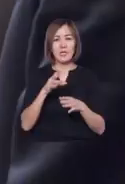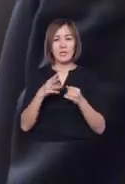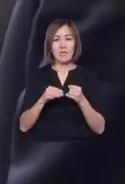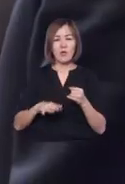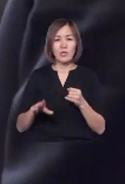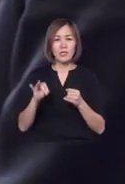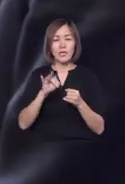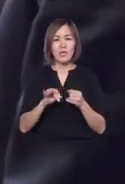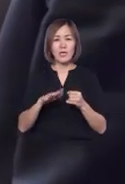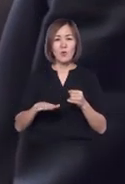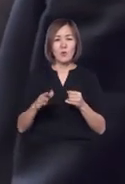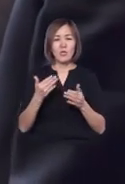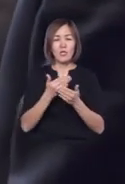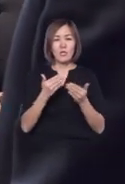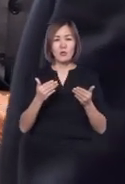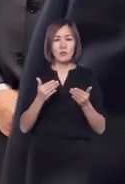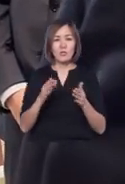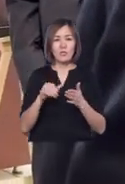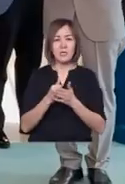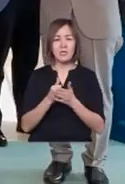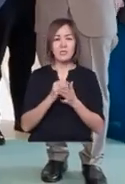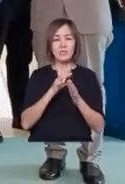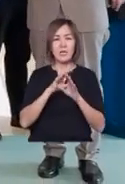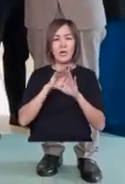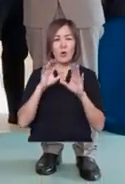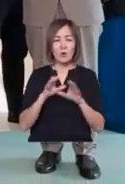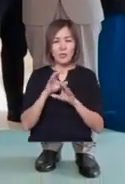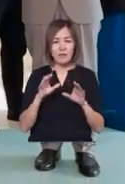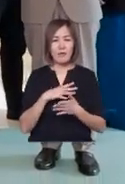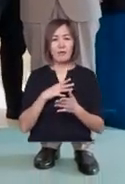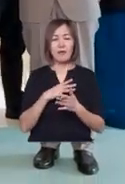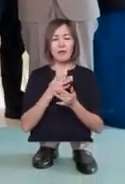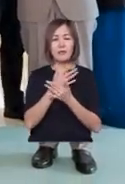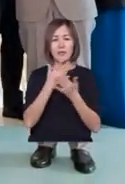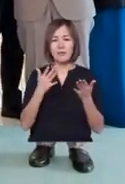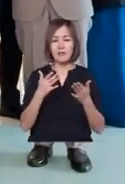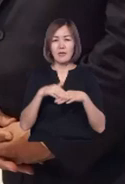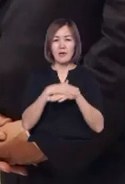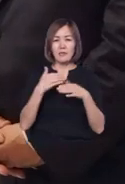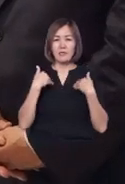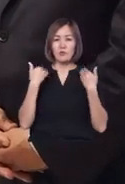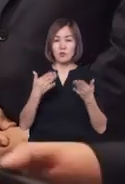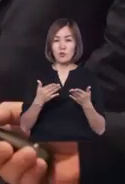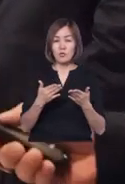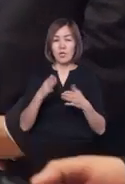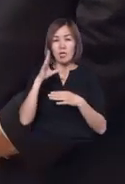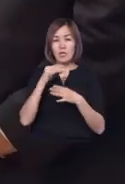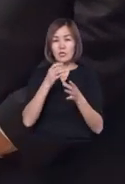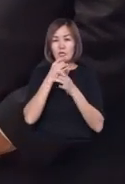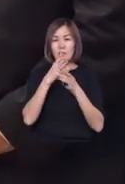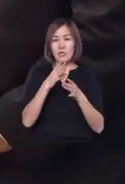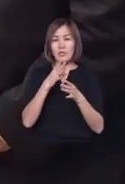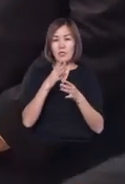Онда Кеген аудандық тарихи-өлкетану музейінің негізгі қорында сақталған заттар көпшілік назарына ұсынылды. Ал кешке мерейтой